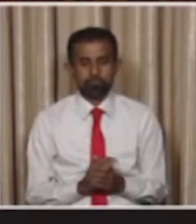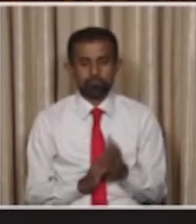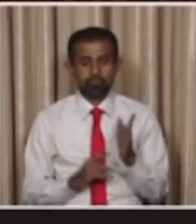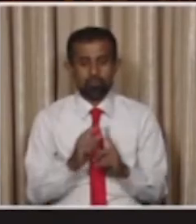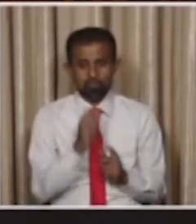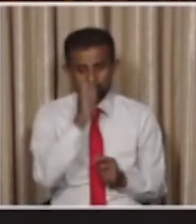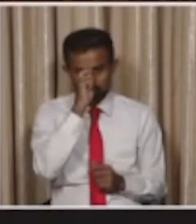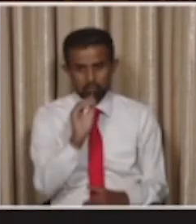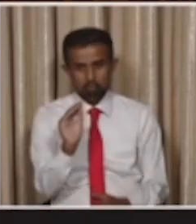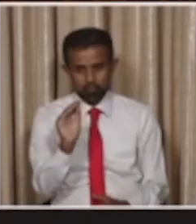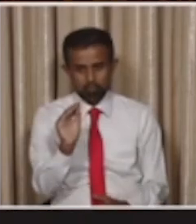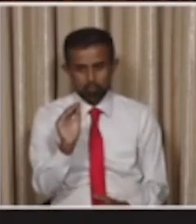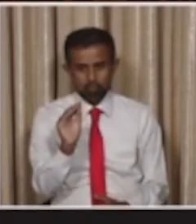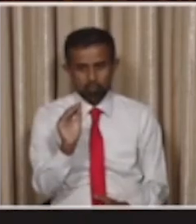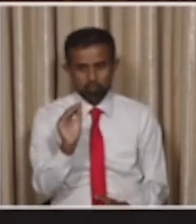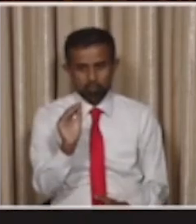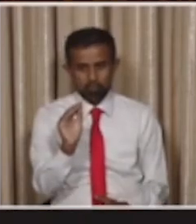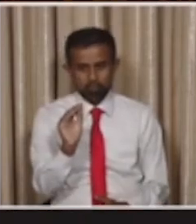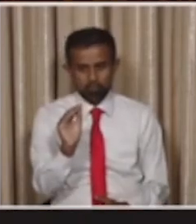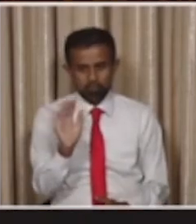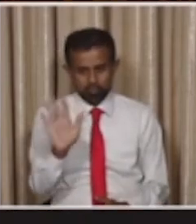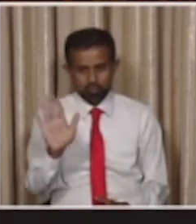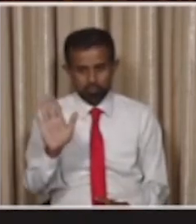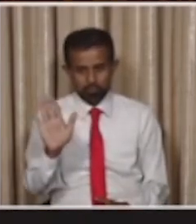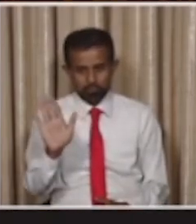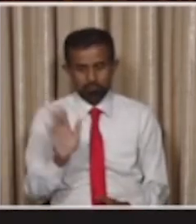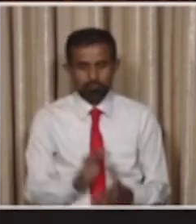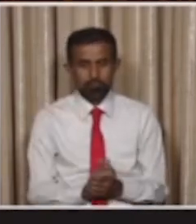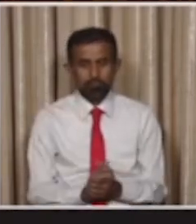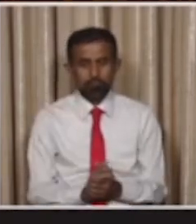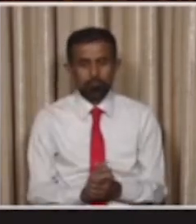ඇමතුමා පොඩක් පොඩක් ඇමතුමා පොඩක් ඉන්නවද විනාඩියක්?